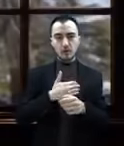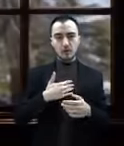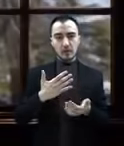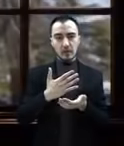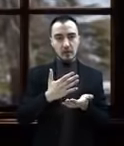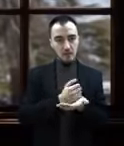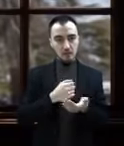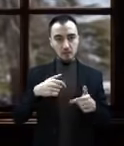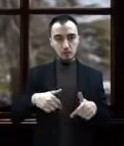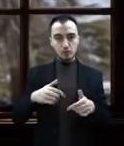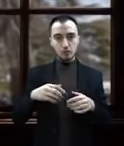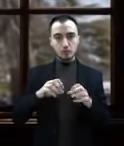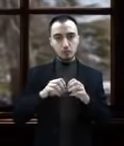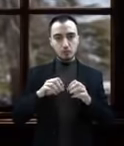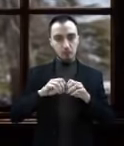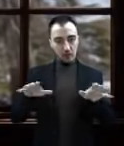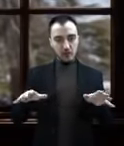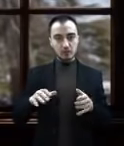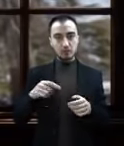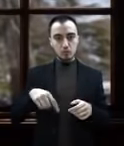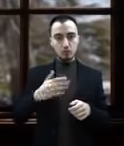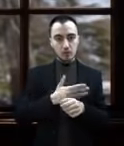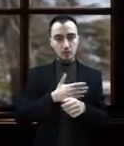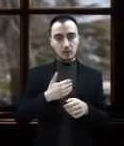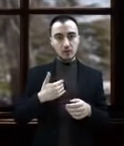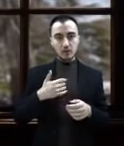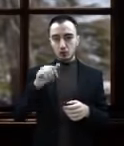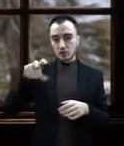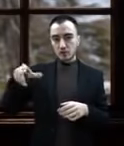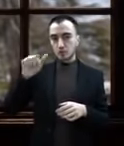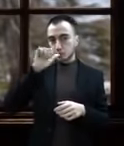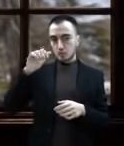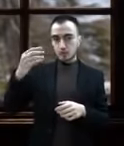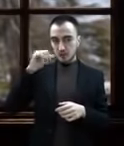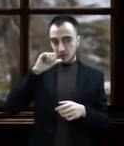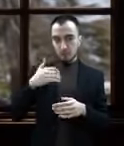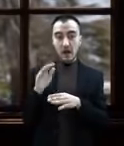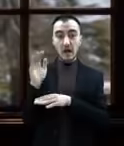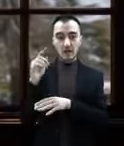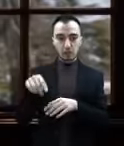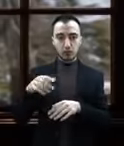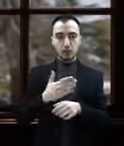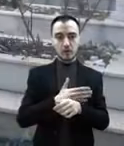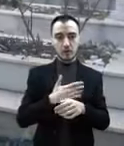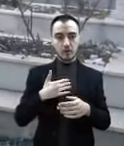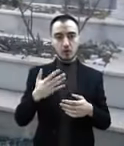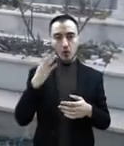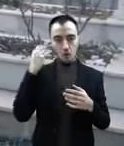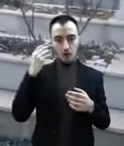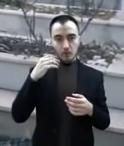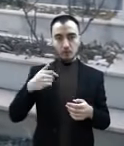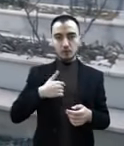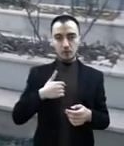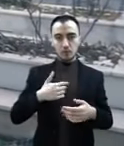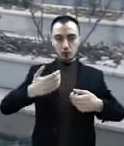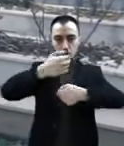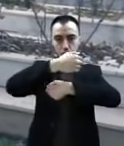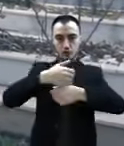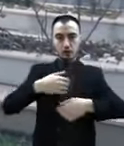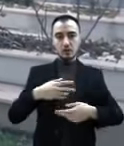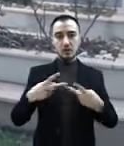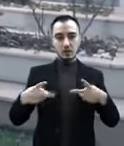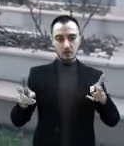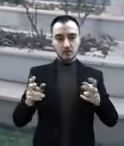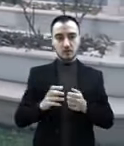içtim. Hayatı bu şehirde öğrendim. Bize kucağını açan, bizi büyüten, toprağa verdiklerimizi bağrında